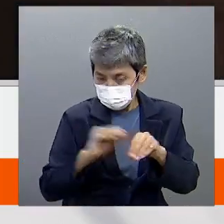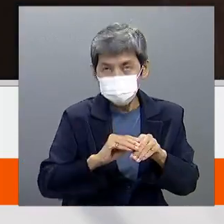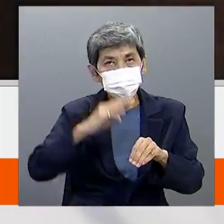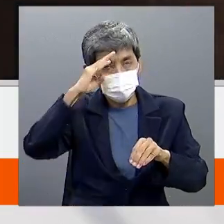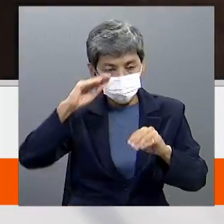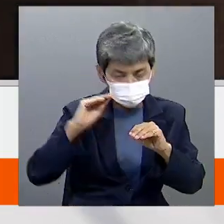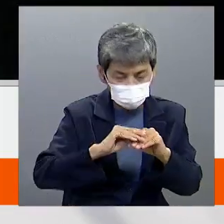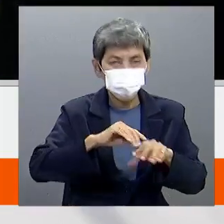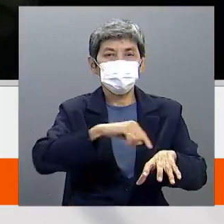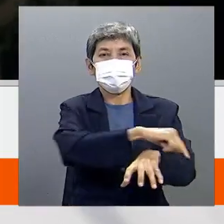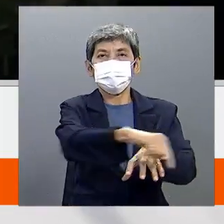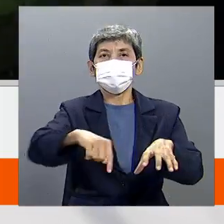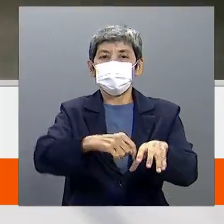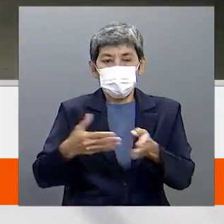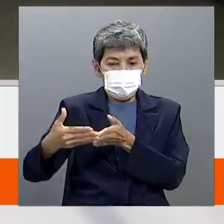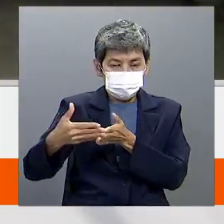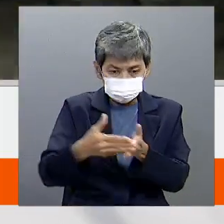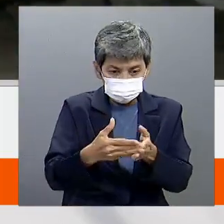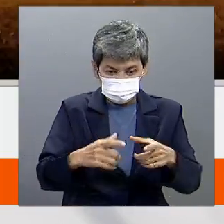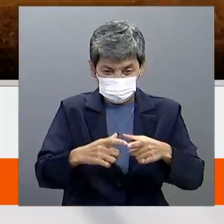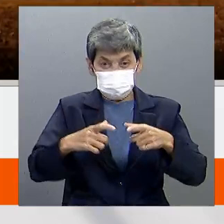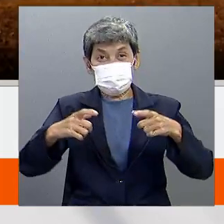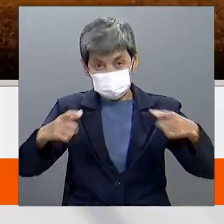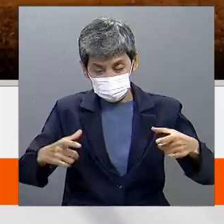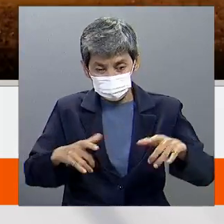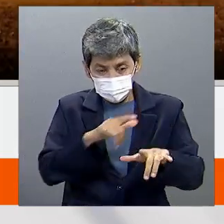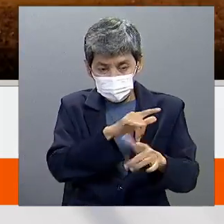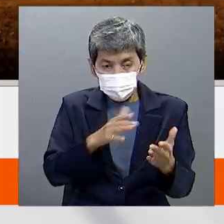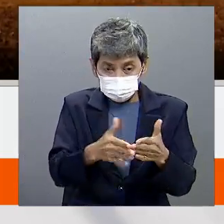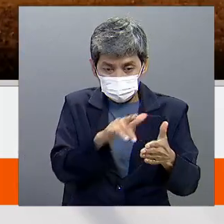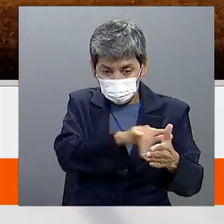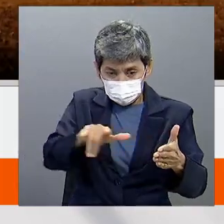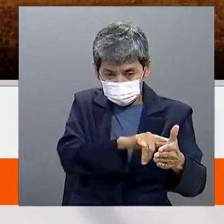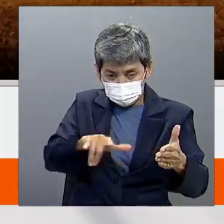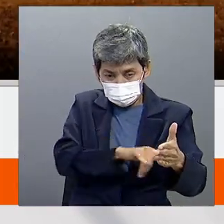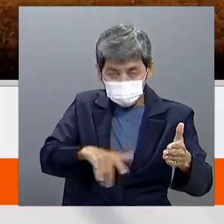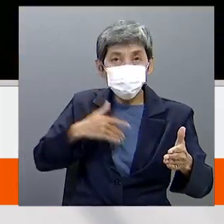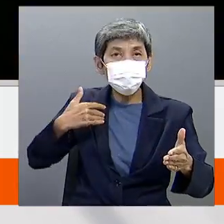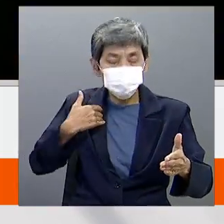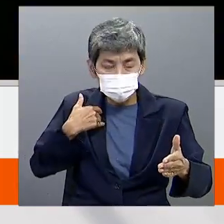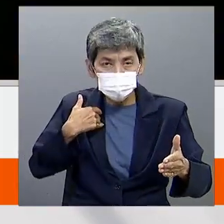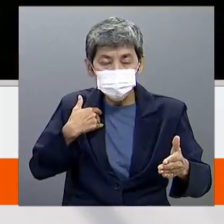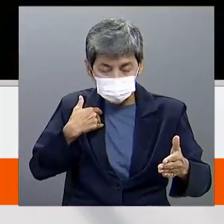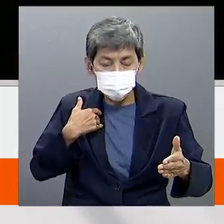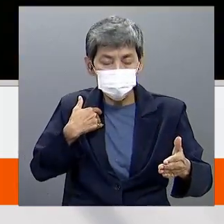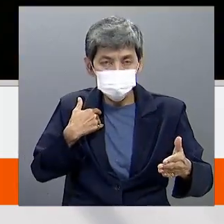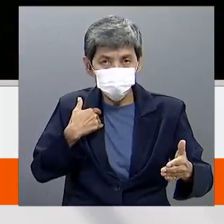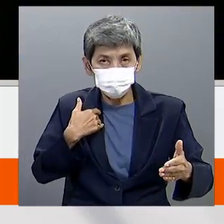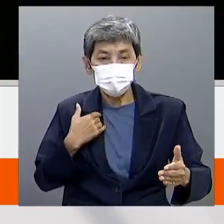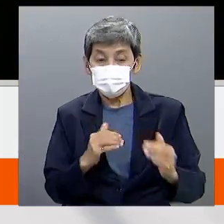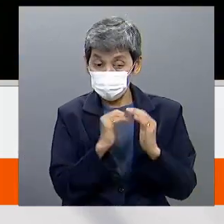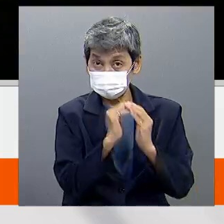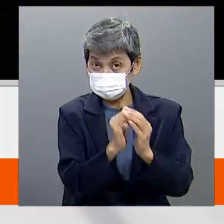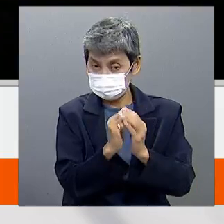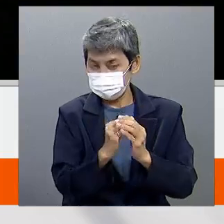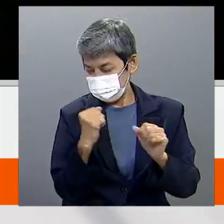กองเรือรบขนาดใหญ่ที่เป็นเรือบรรทุกเครื่องบินนะครับที่มีต่างเลี้ยงจีนเก่าเบียร์อะไรต่างของจีนเนี่ยก็เ